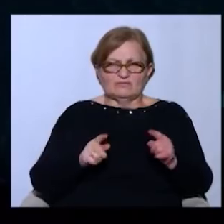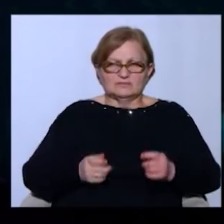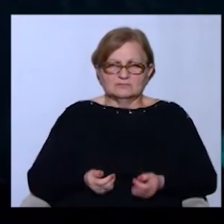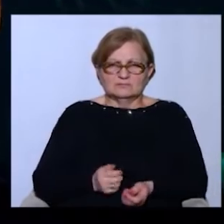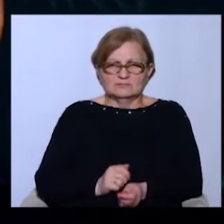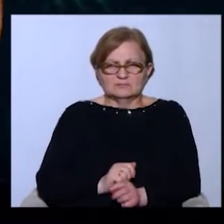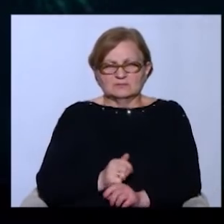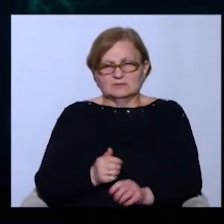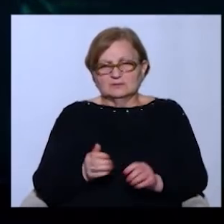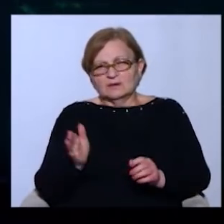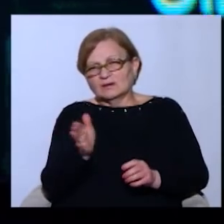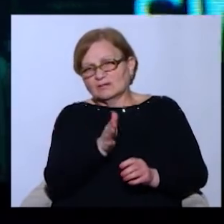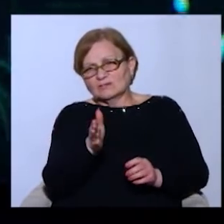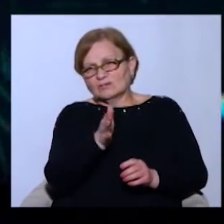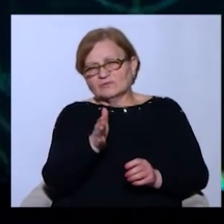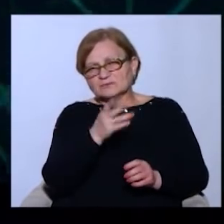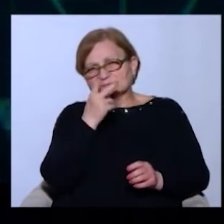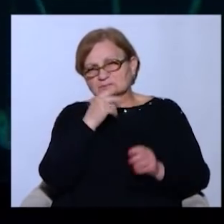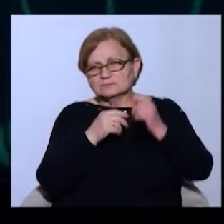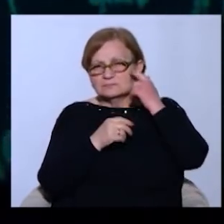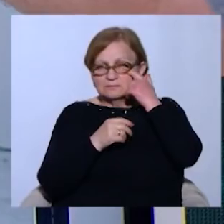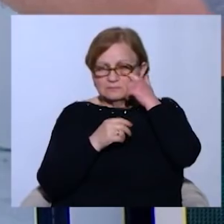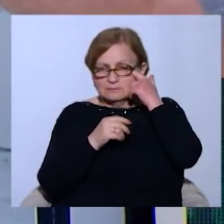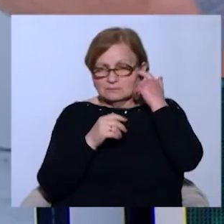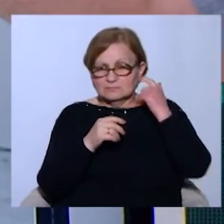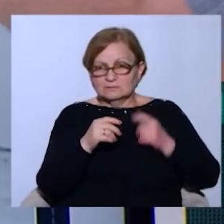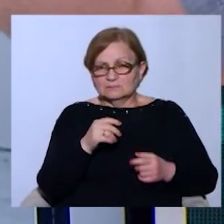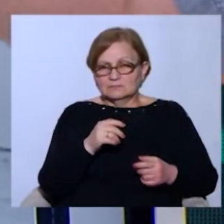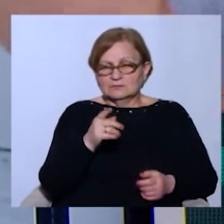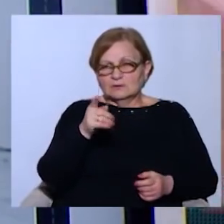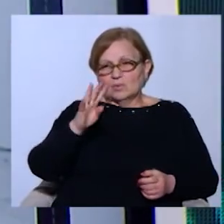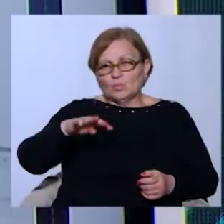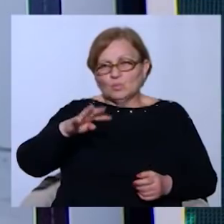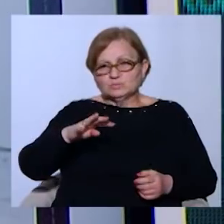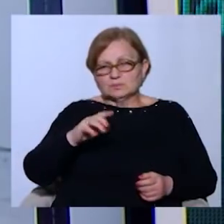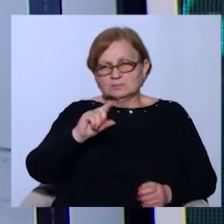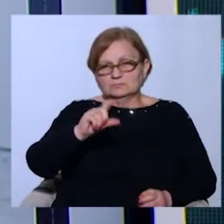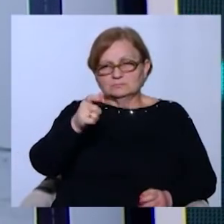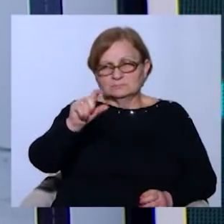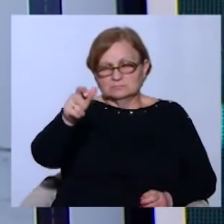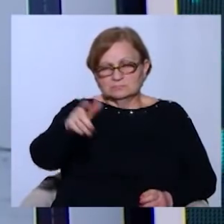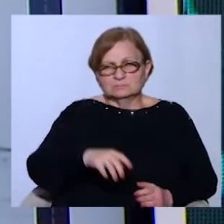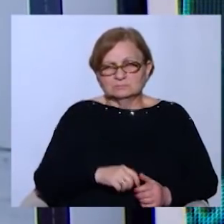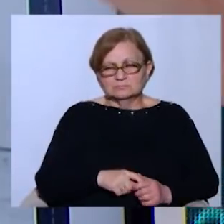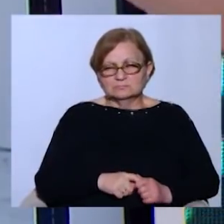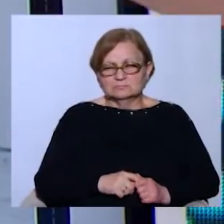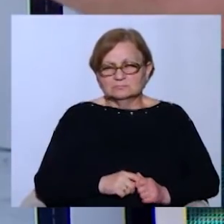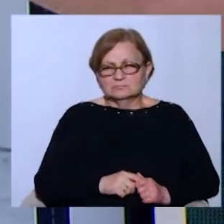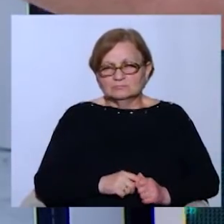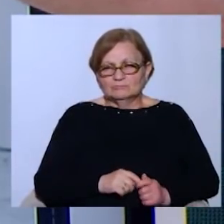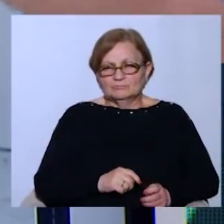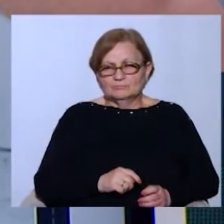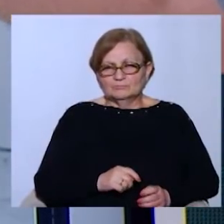მაგალითად, გვერდიდან რო შევხედოთ, აქ მე მაქვს 4 ცალი კუბი